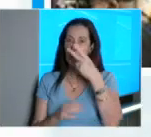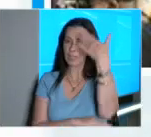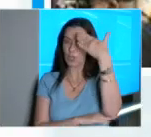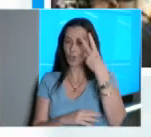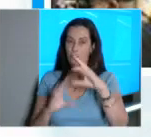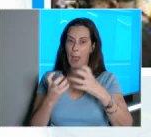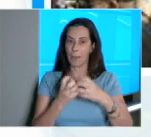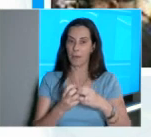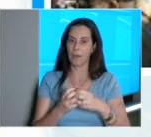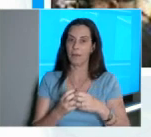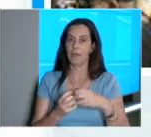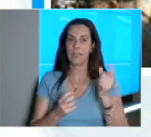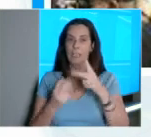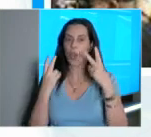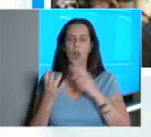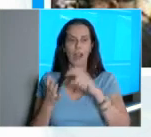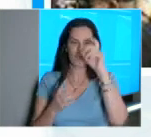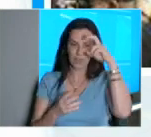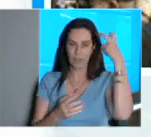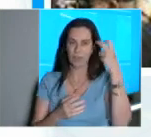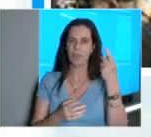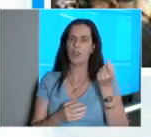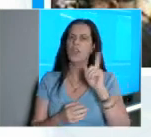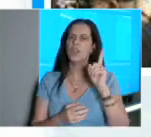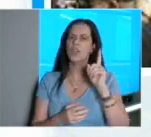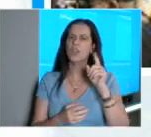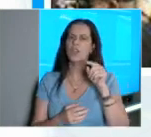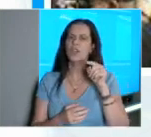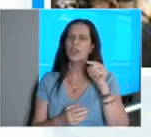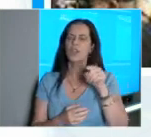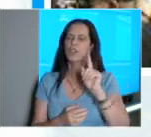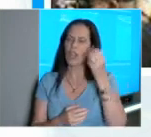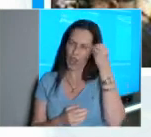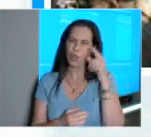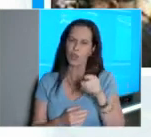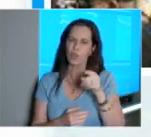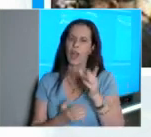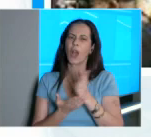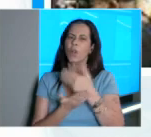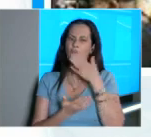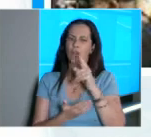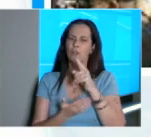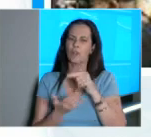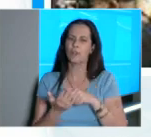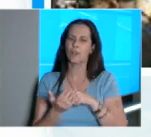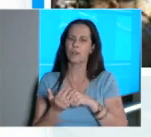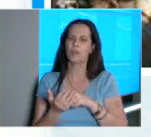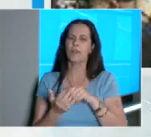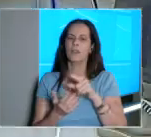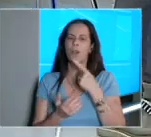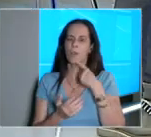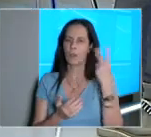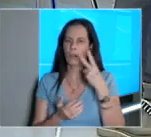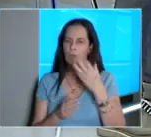שתי מדינות ושני עמים, המלחמה היא לא על ערכים ולא על ערבים, היא על ערכים ולא על ערבים, שלא יחרטטו אתכם על חלוקת ירושלים, ומעלה זקפית ג', הוא